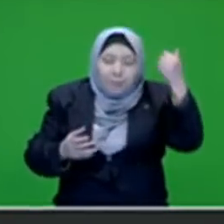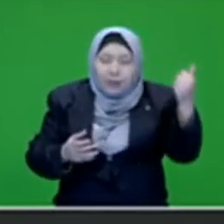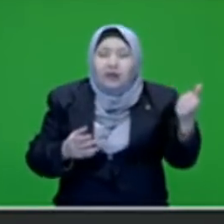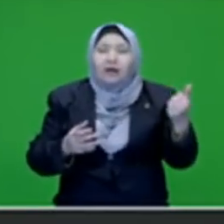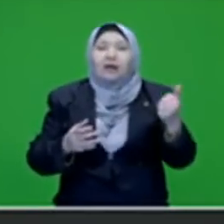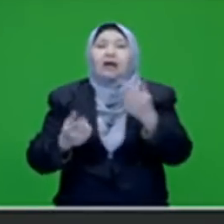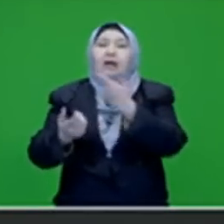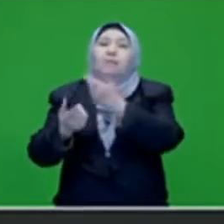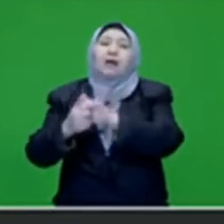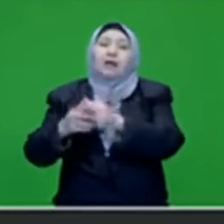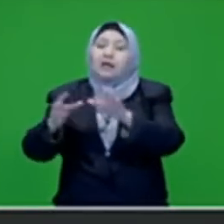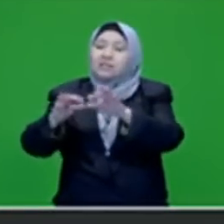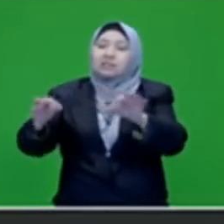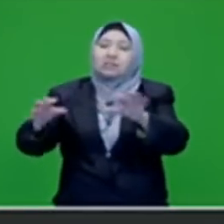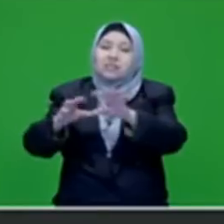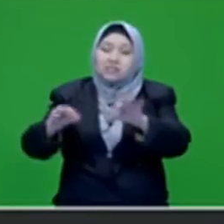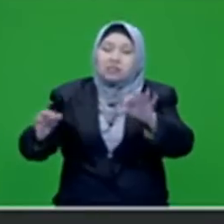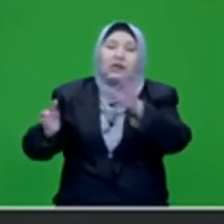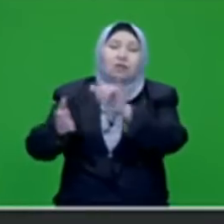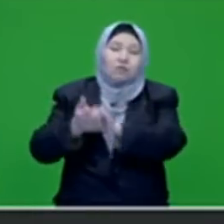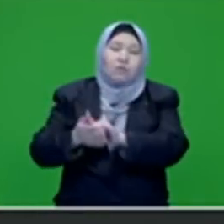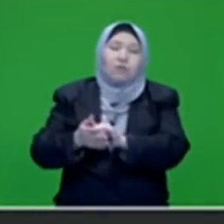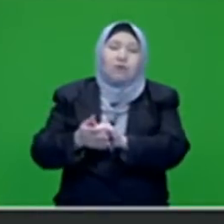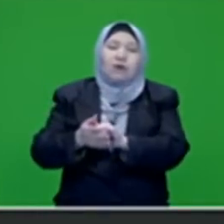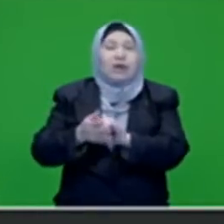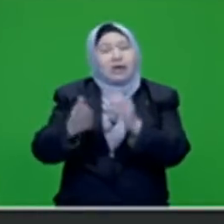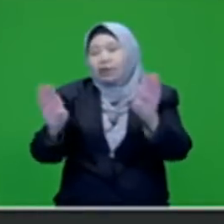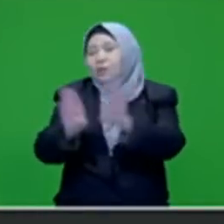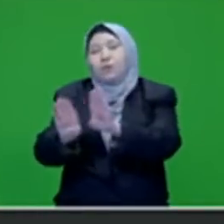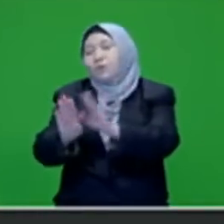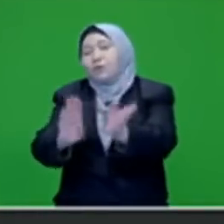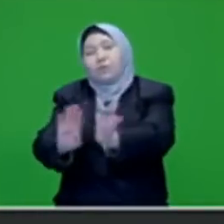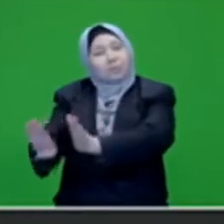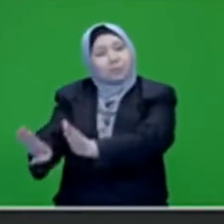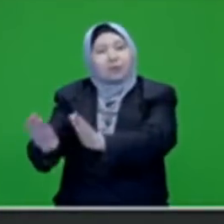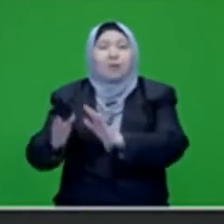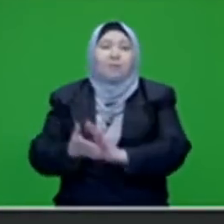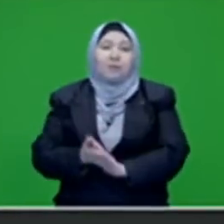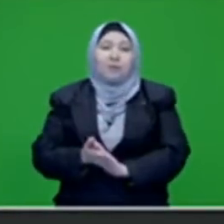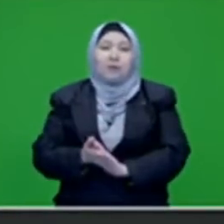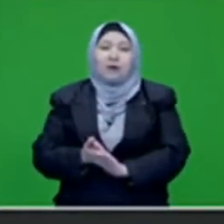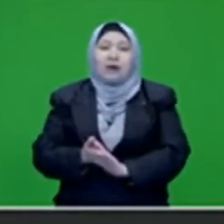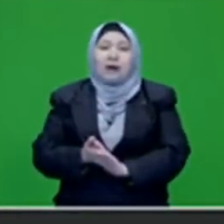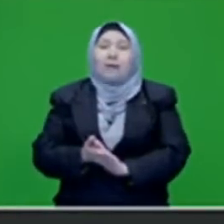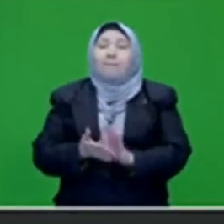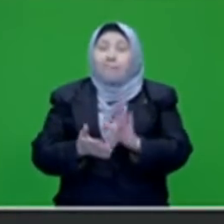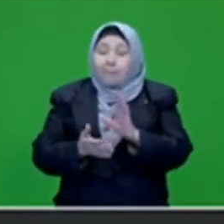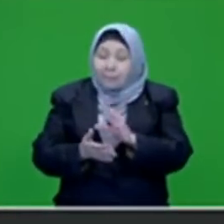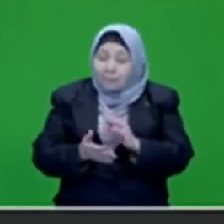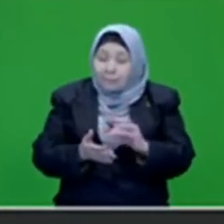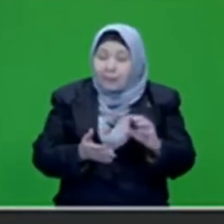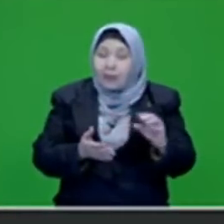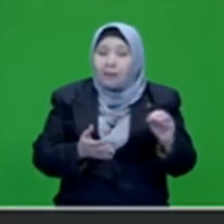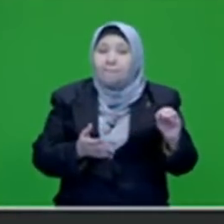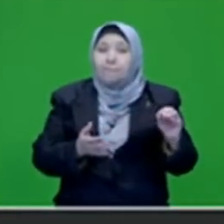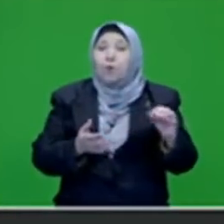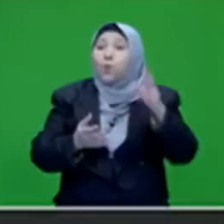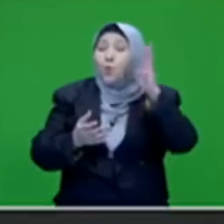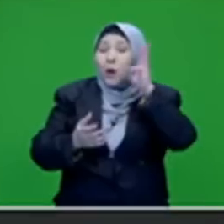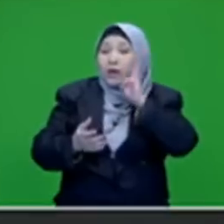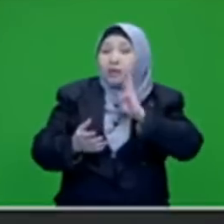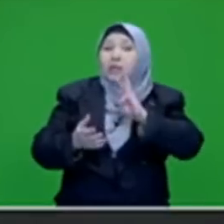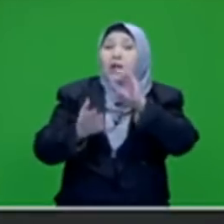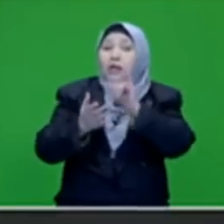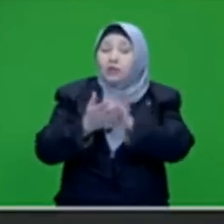petikan daripada riwayat Israeliat. Baik, itu bukan perbahasan kita. Walaupun ada hamat bi, betul lah. Wanita itu